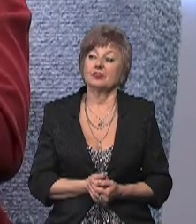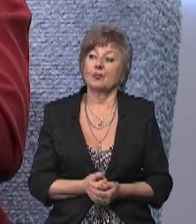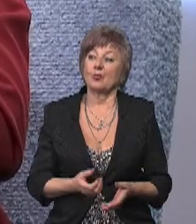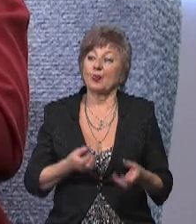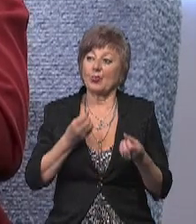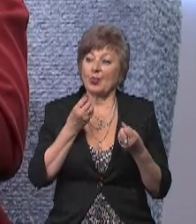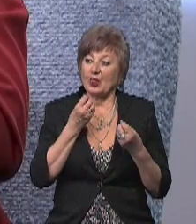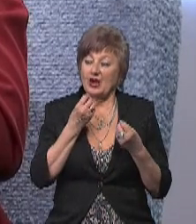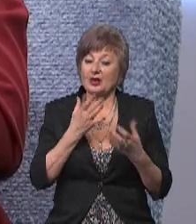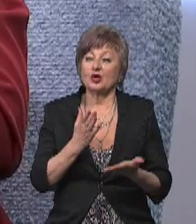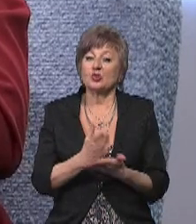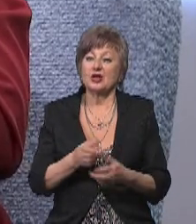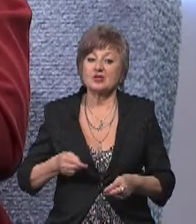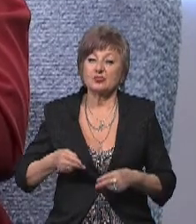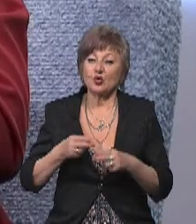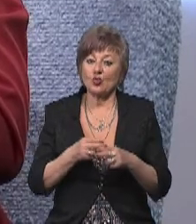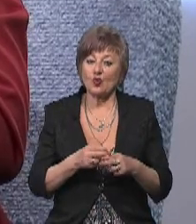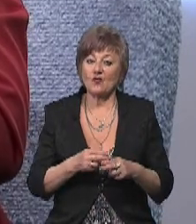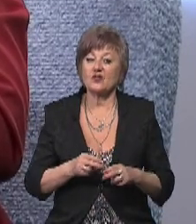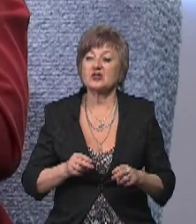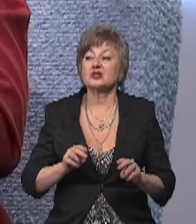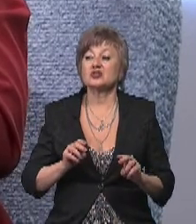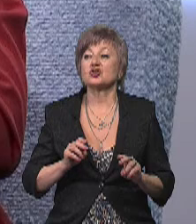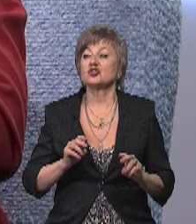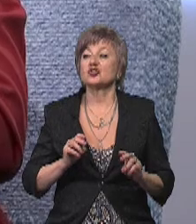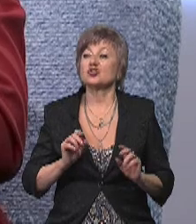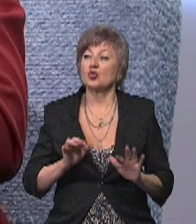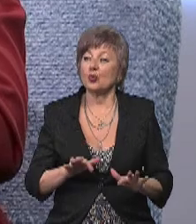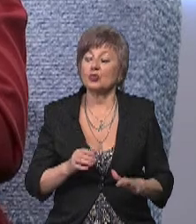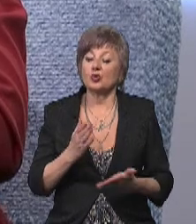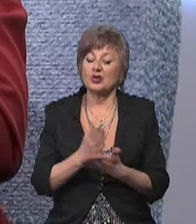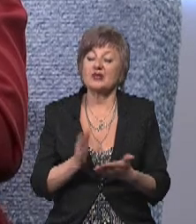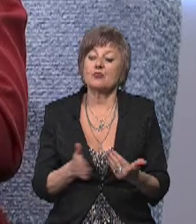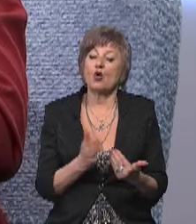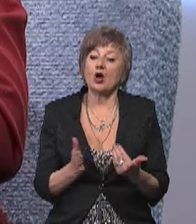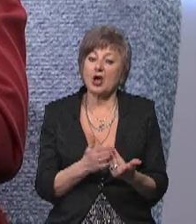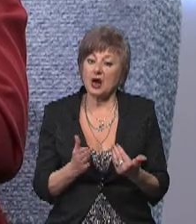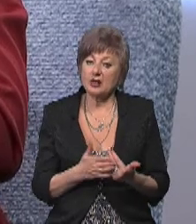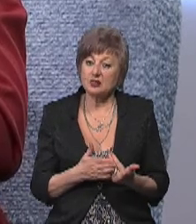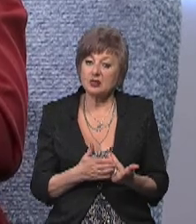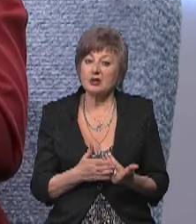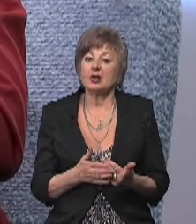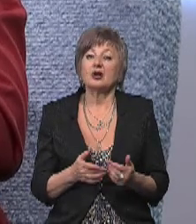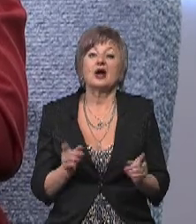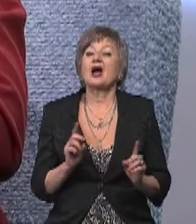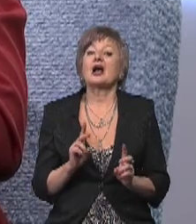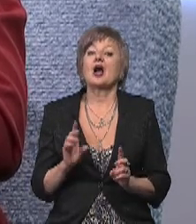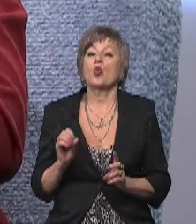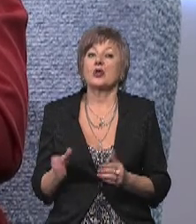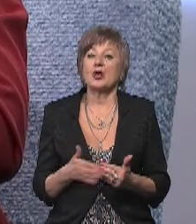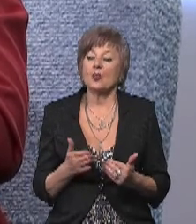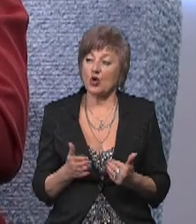добрий профілактичний захід буде, якщо шахраї будуть знати, що, яке покарання їм за це буде. Скажіть, будь ласка, що за